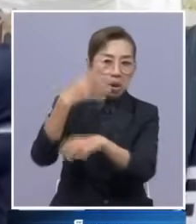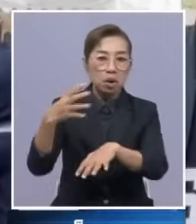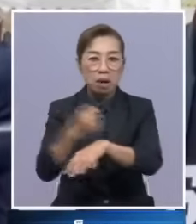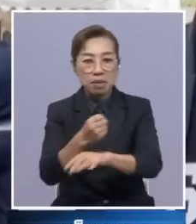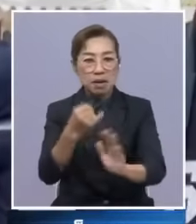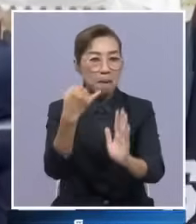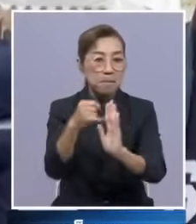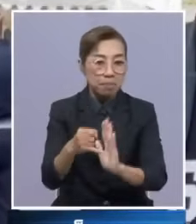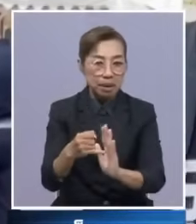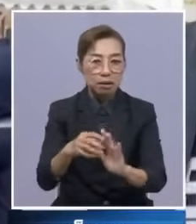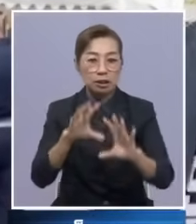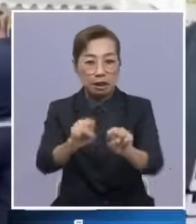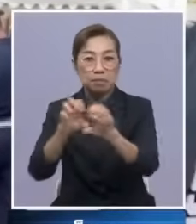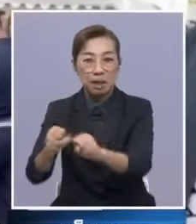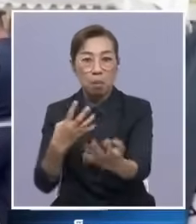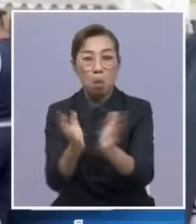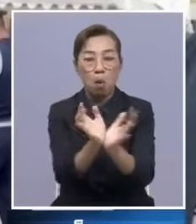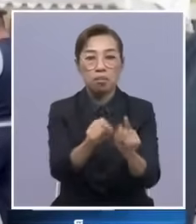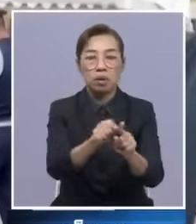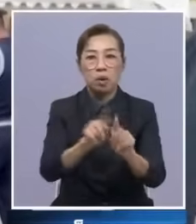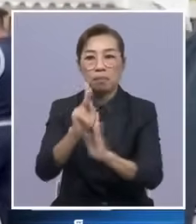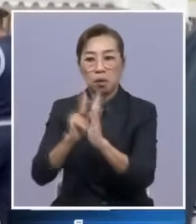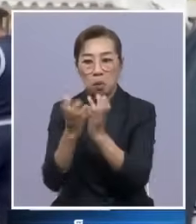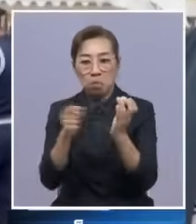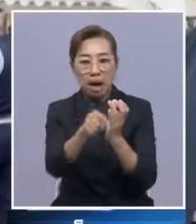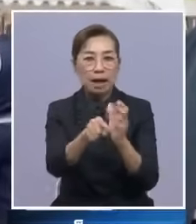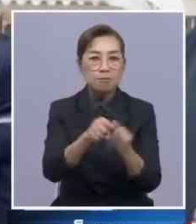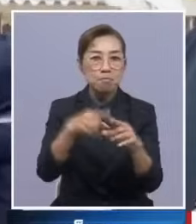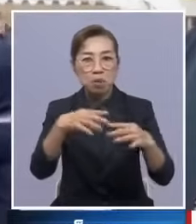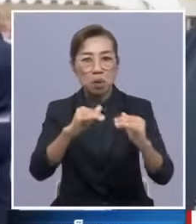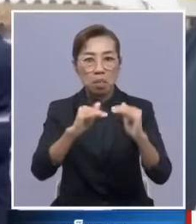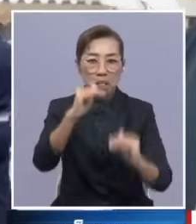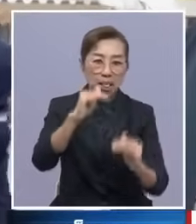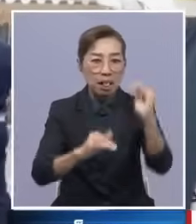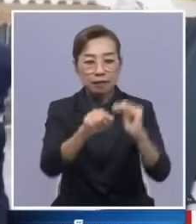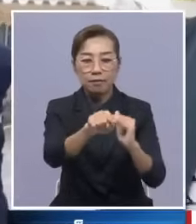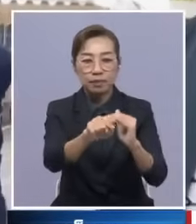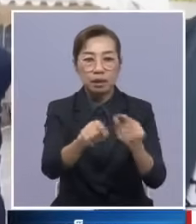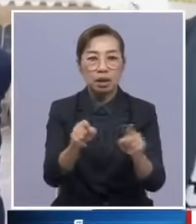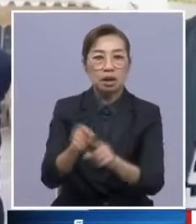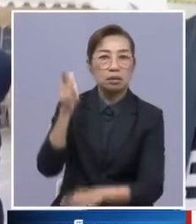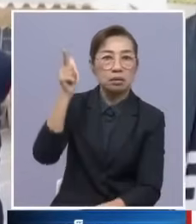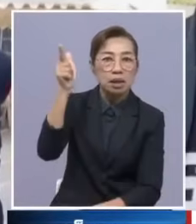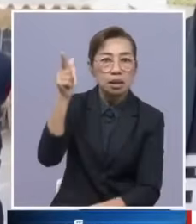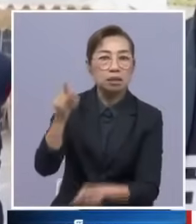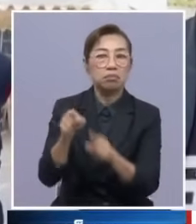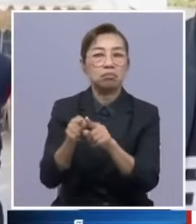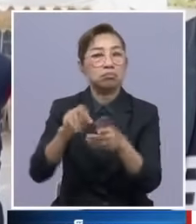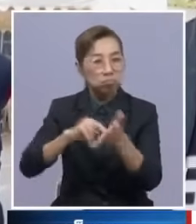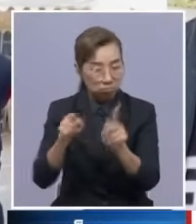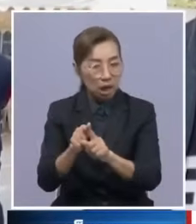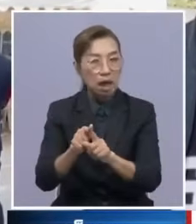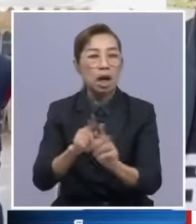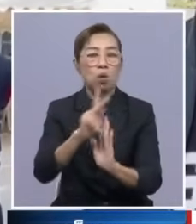คดีทางการเมืองแบบไม่เป็นธรรม โดยไม่เป็นธรรมตามหลักนิติธรรมนะ ใช ่ หนึ่งในนั้นคุณทักษิณชินวัตร ใช่ ควรจะได้รับสิท